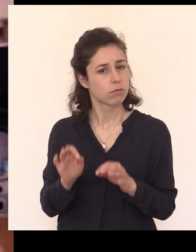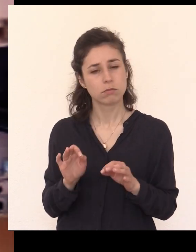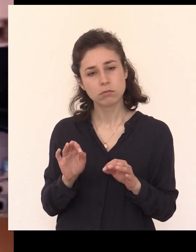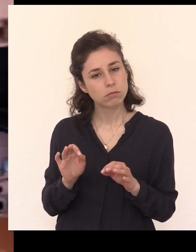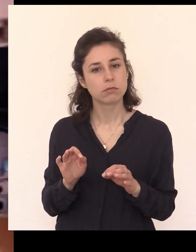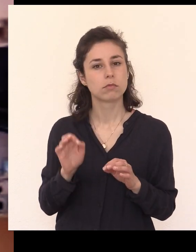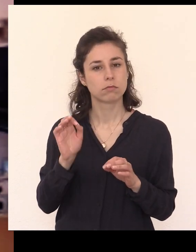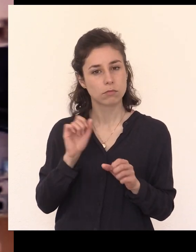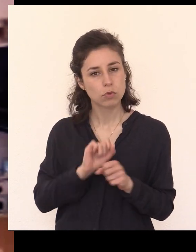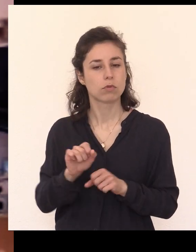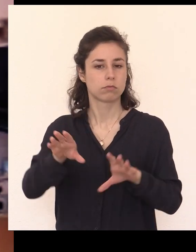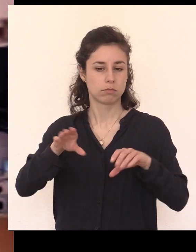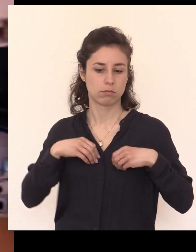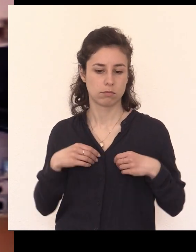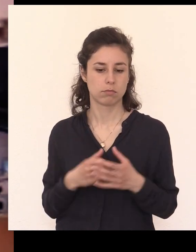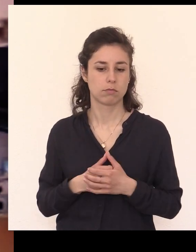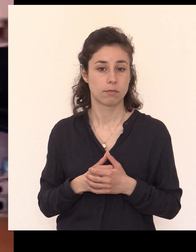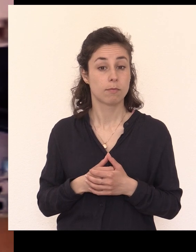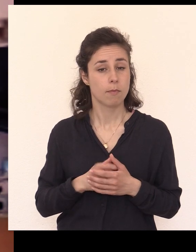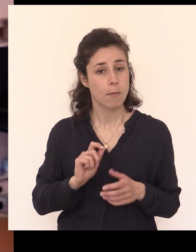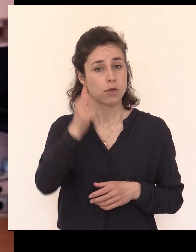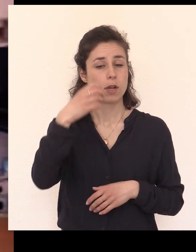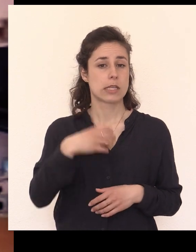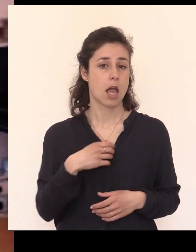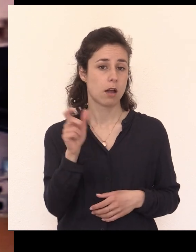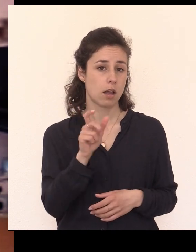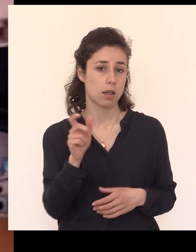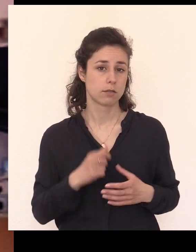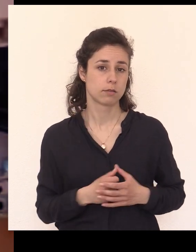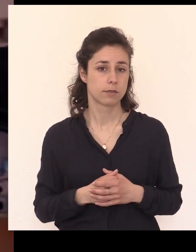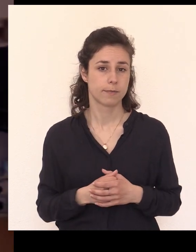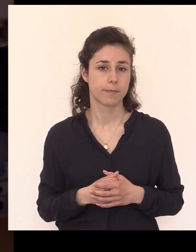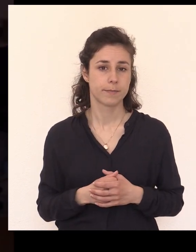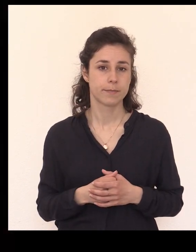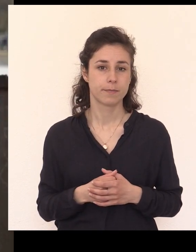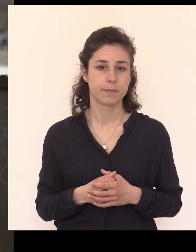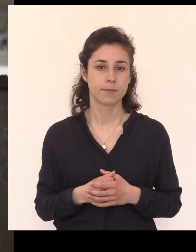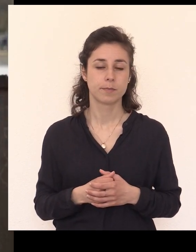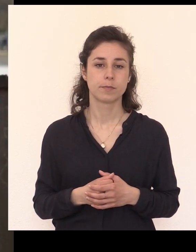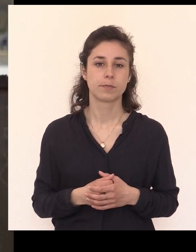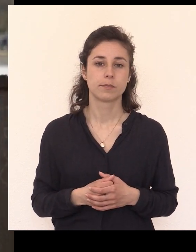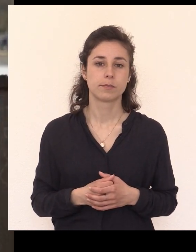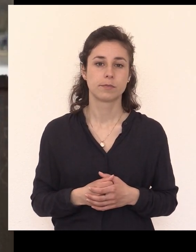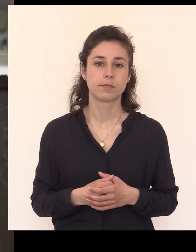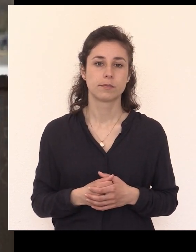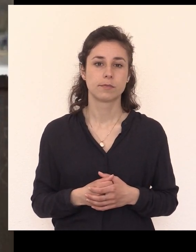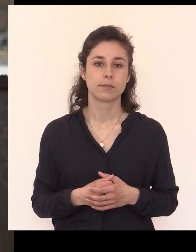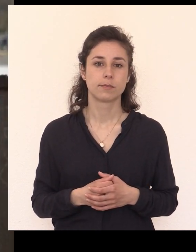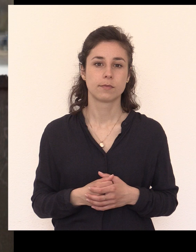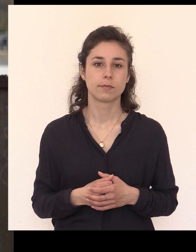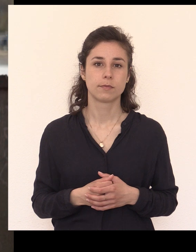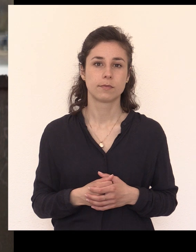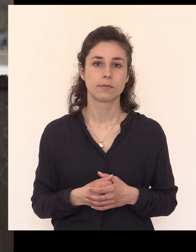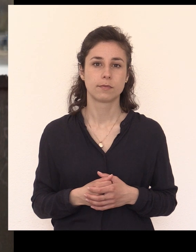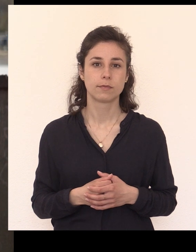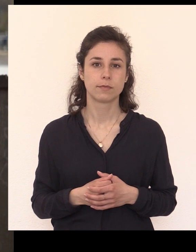kann. Gerade bei Krankenkassen. Ja. Nun zeigen wir euch einen kleinen